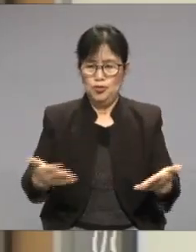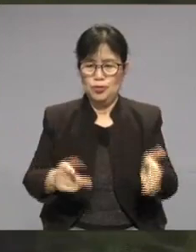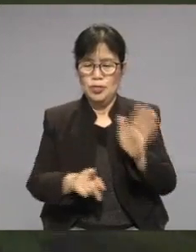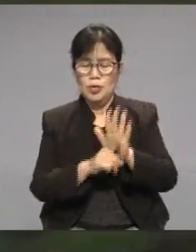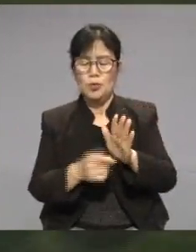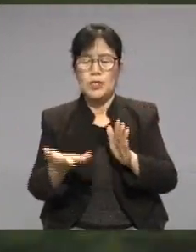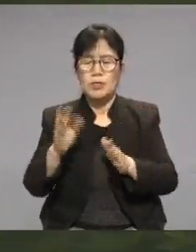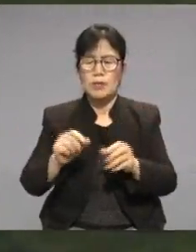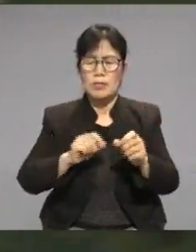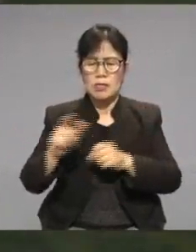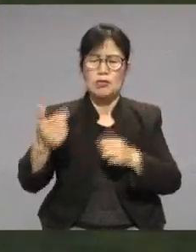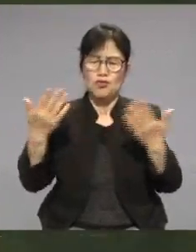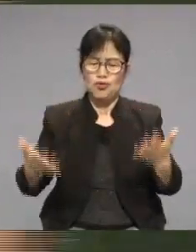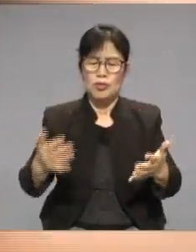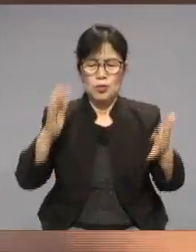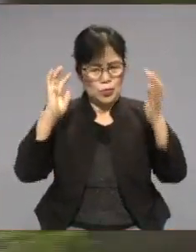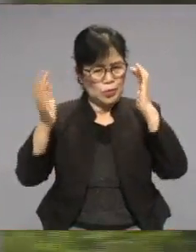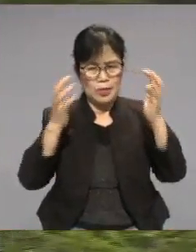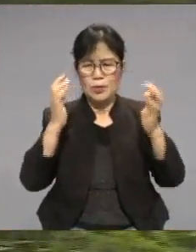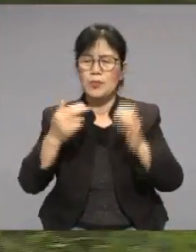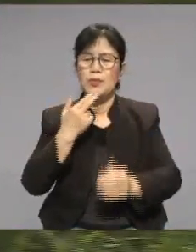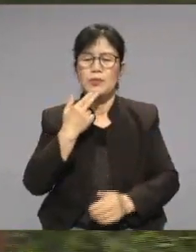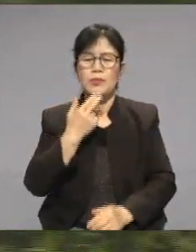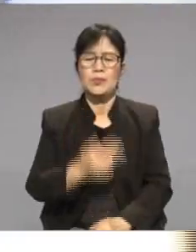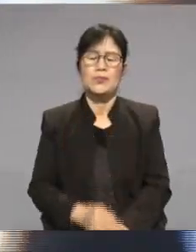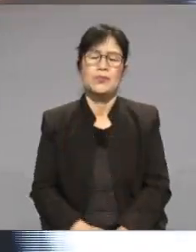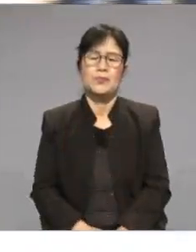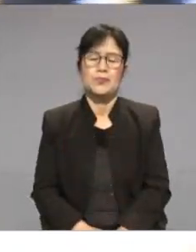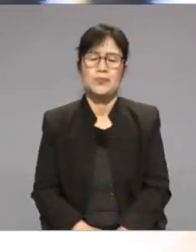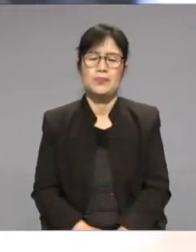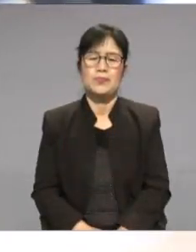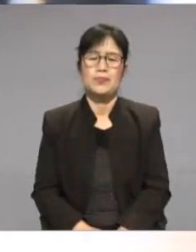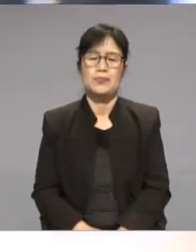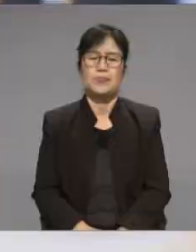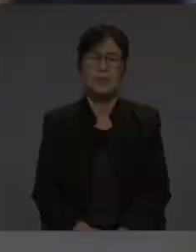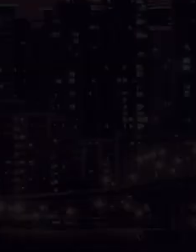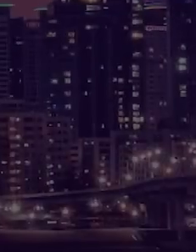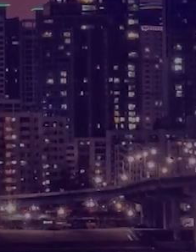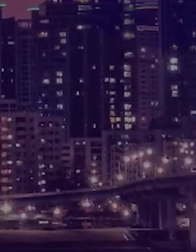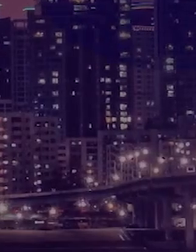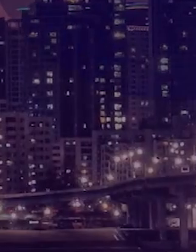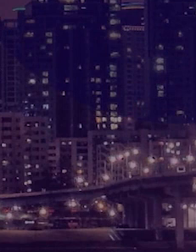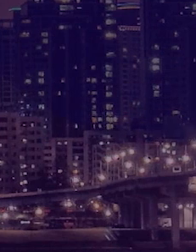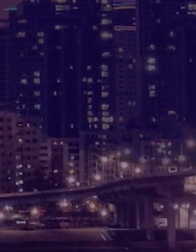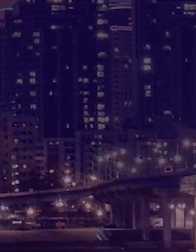대대적인 휴진이나 혼란은 없었습니다. OBS 뉴스 백소민입니다.